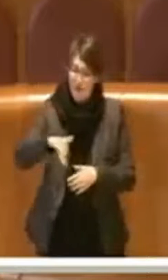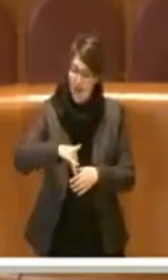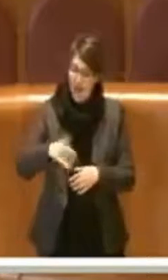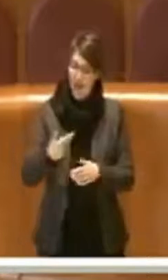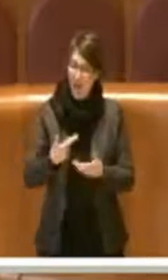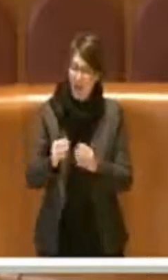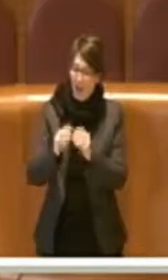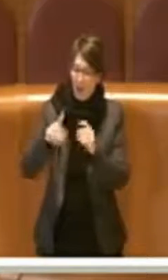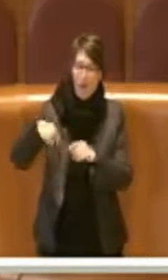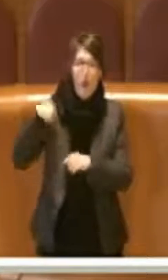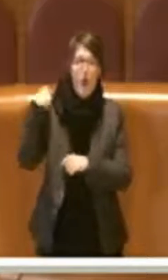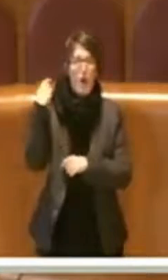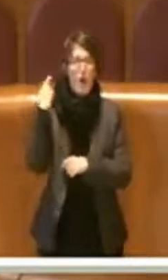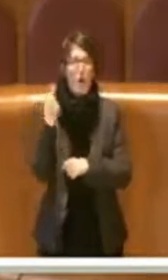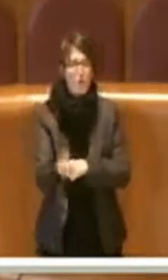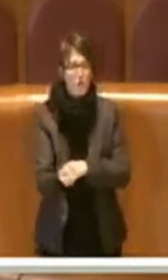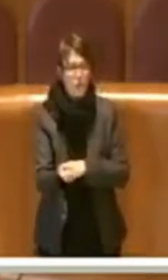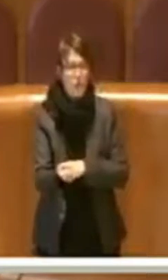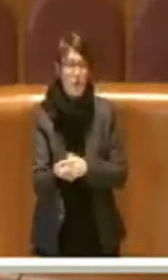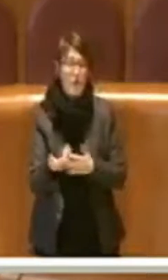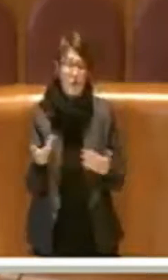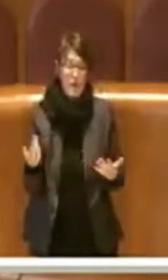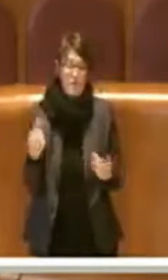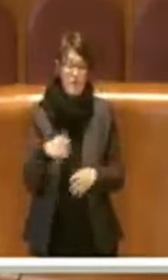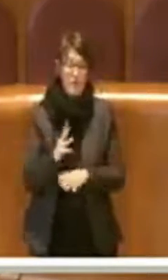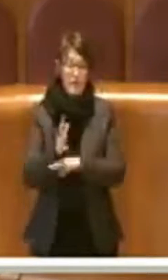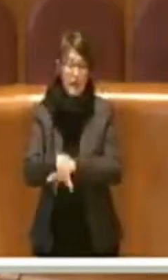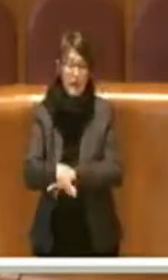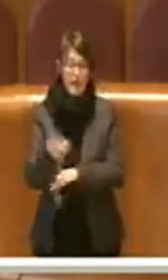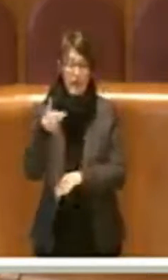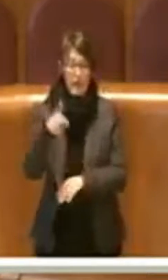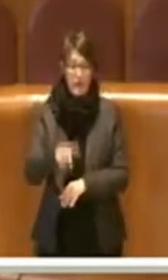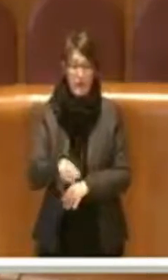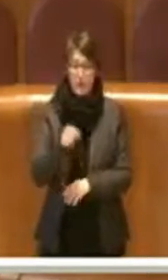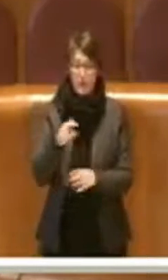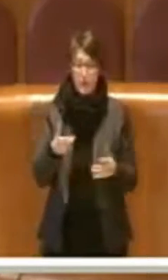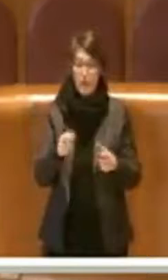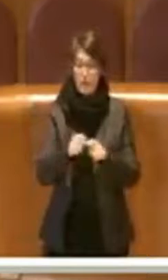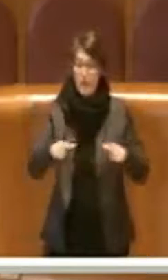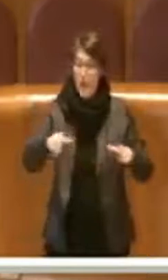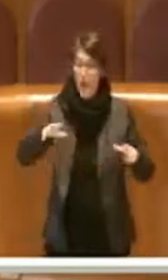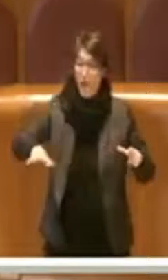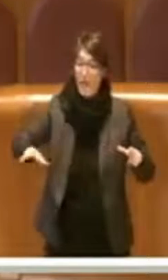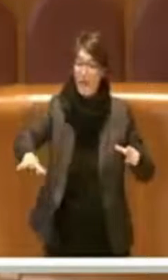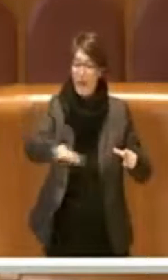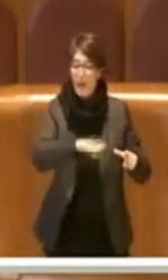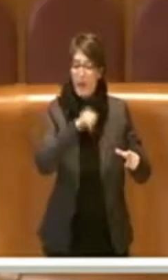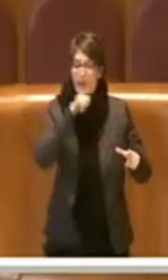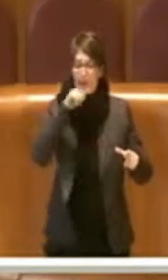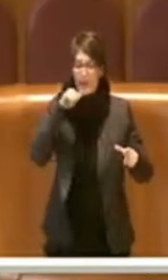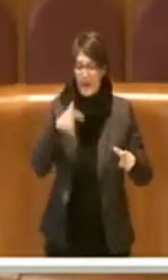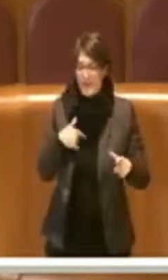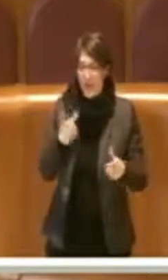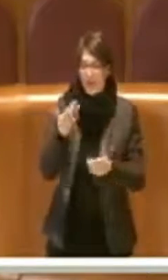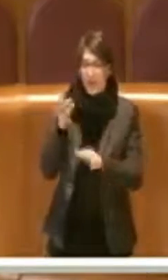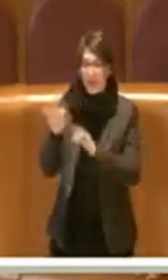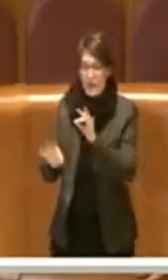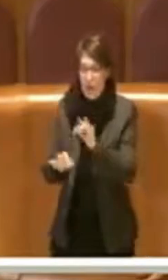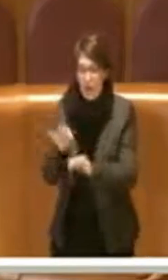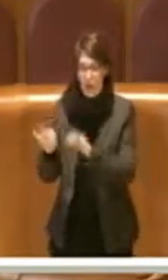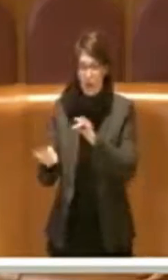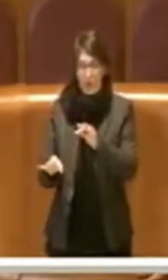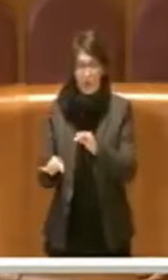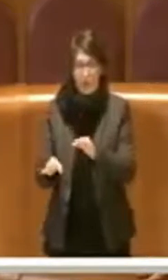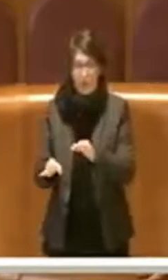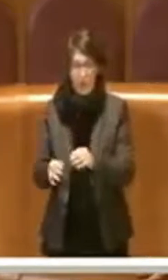dobbiamo ricucire, fare opere di ricucitura nelle nostre periferie. Però, essendo ovviamente al governo